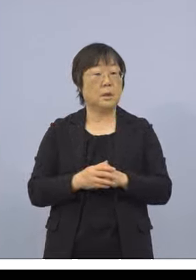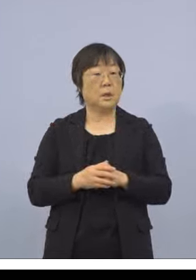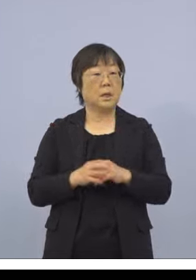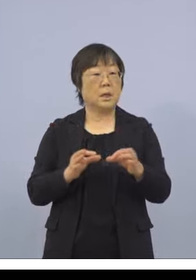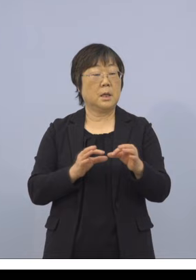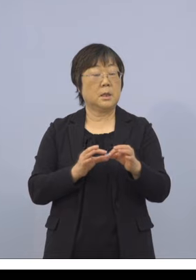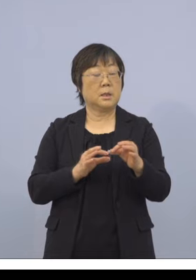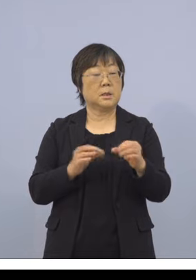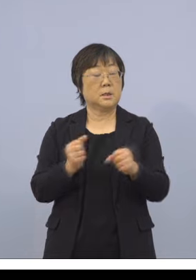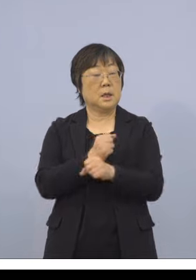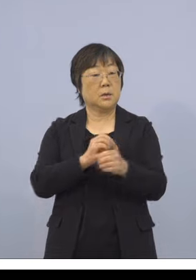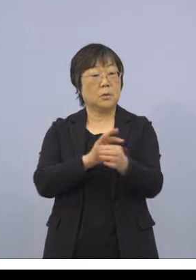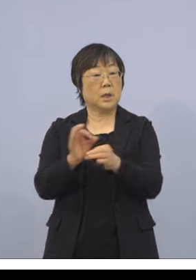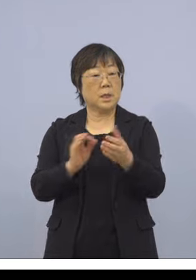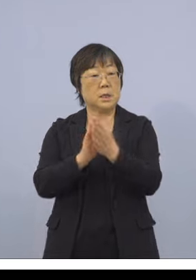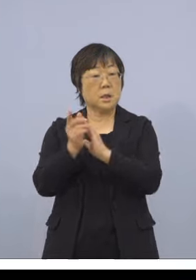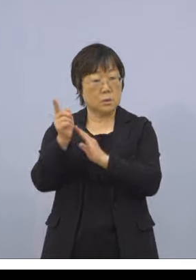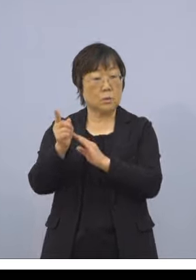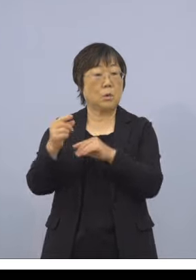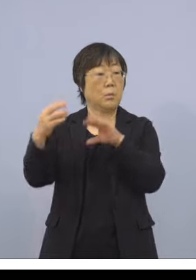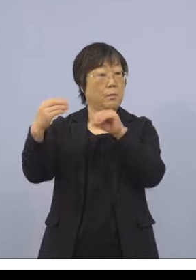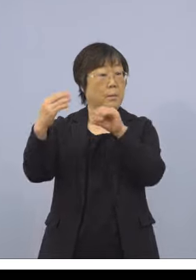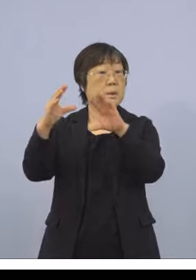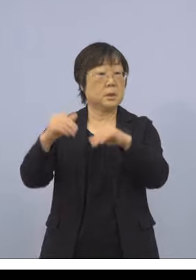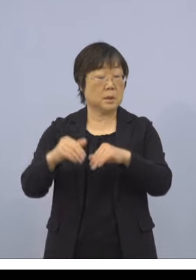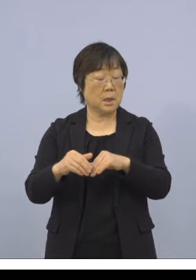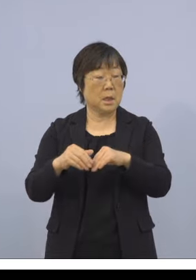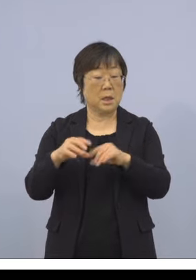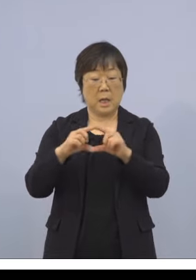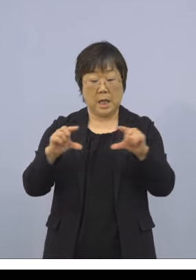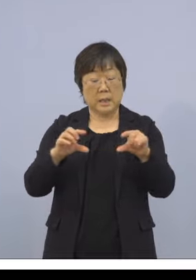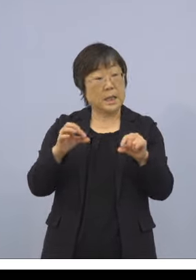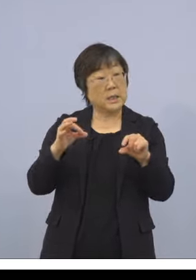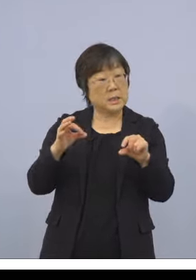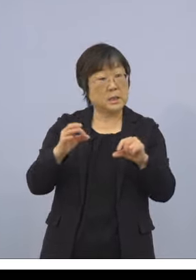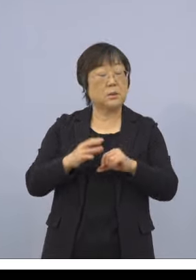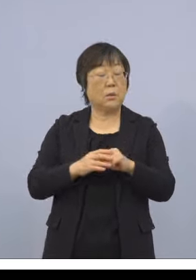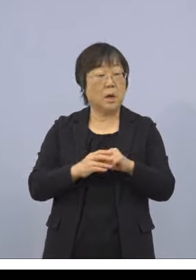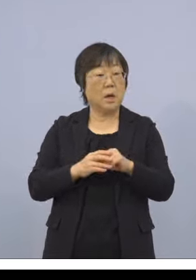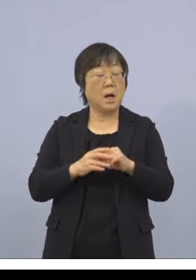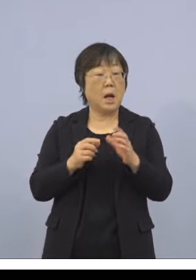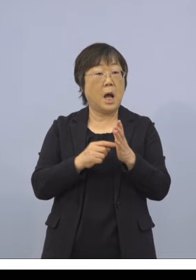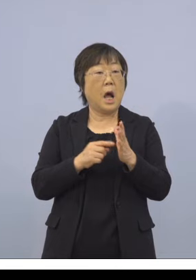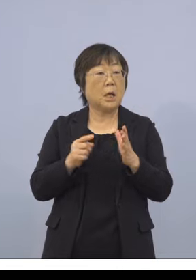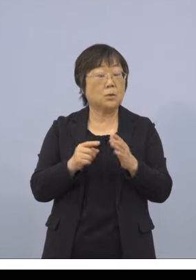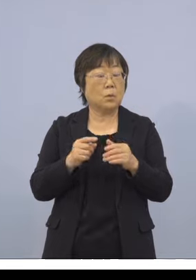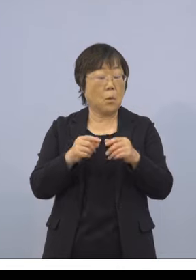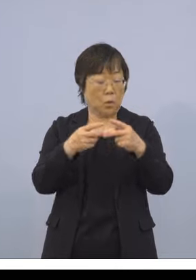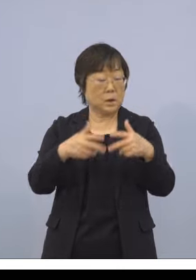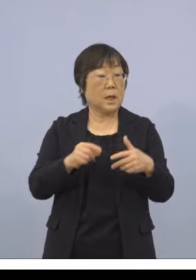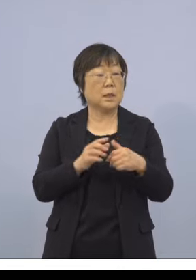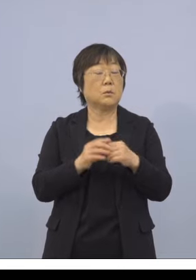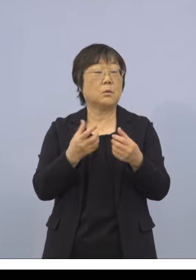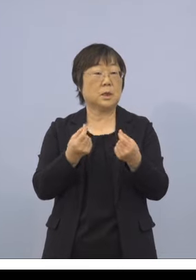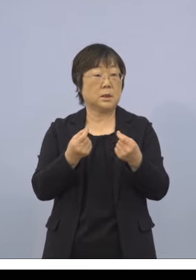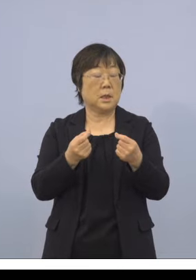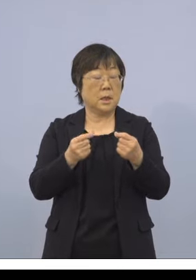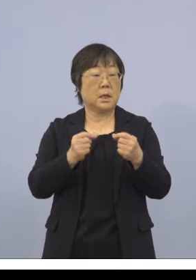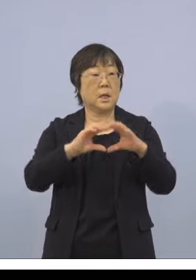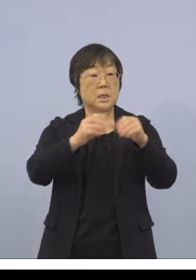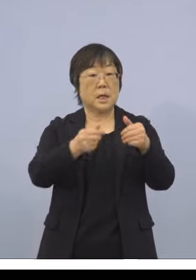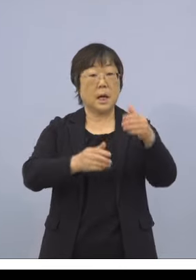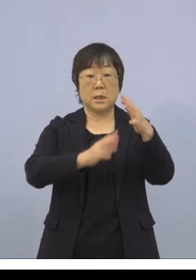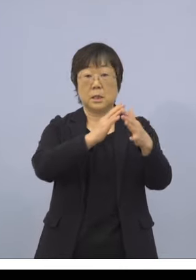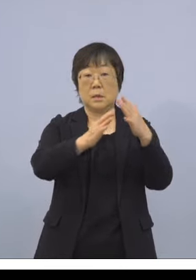有意義な議論をさせていただきまして、まあ、電池というのは、まあ、半導体と同様にですね、世界戦争が起